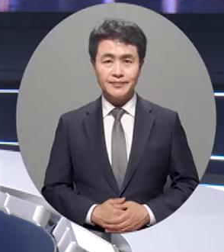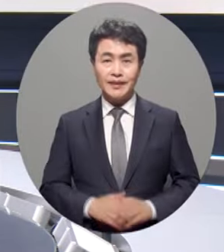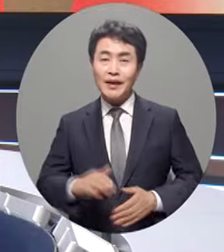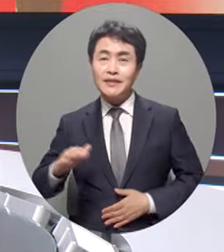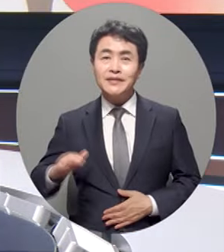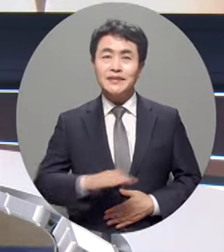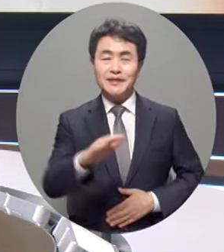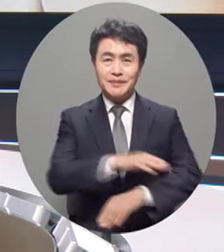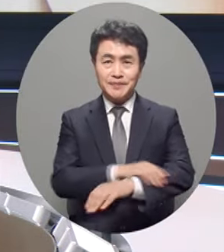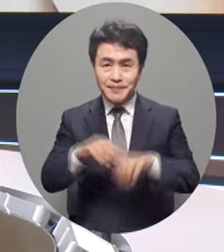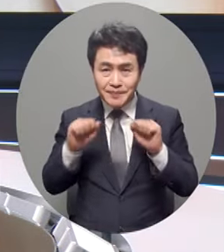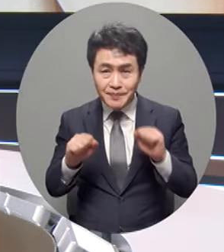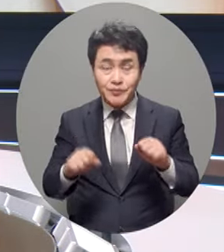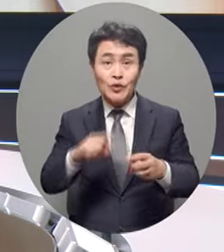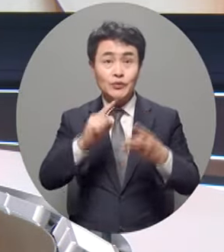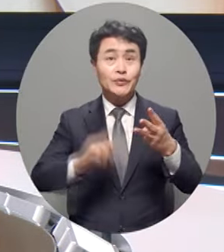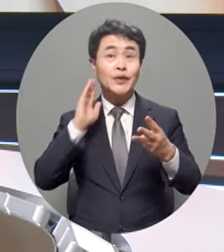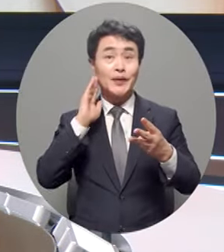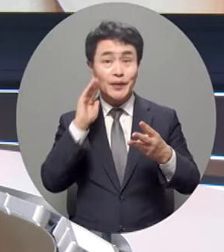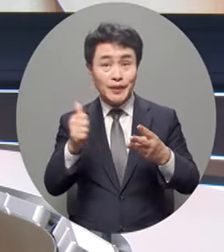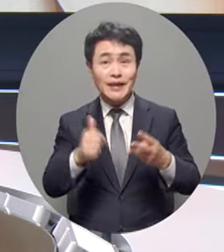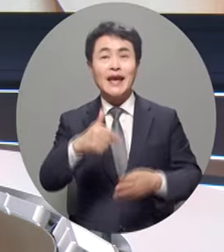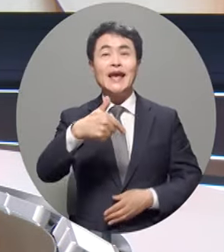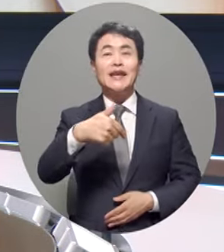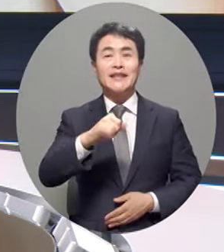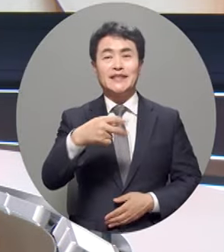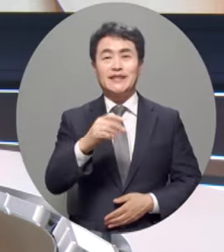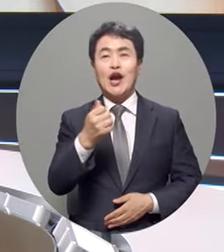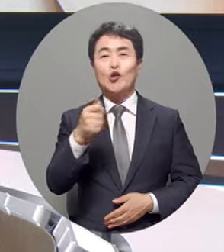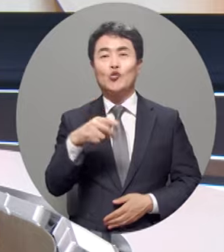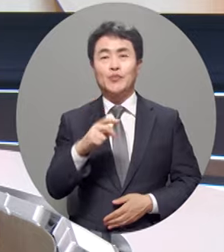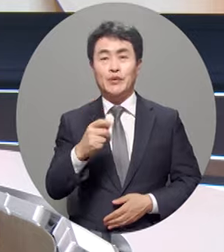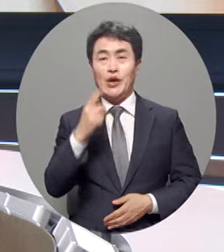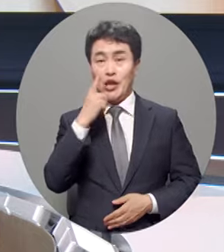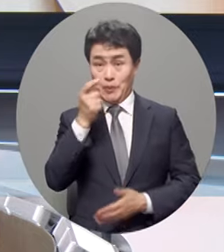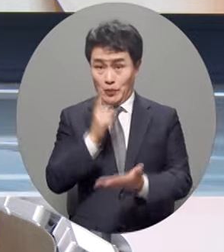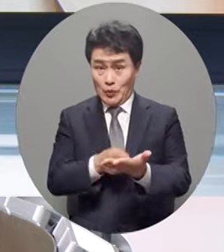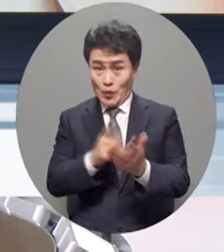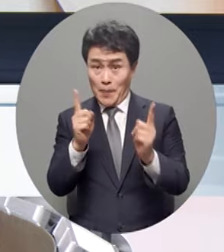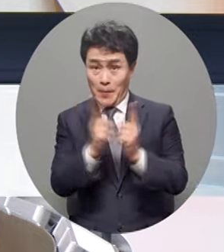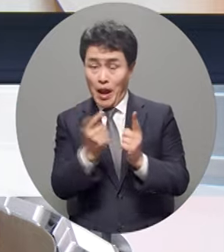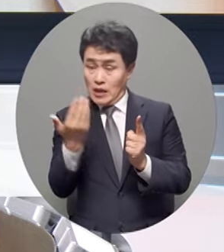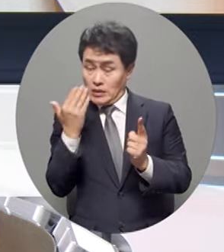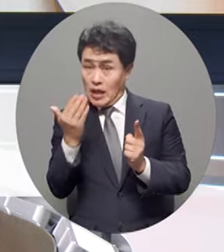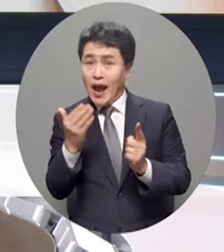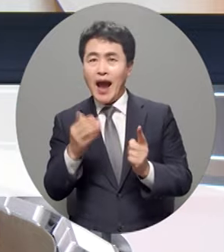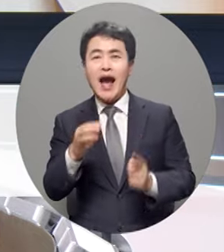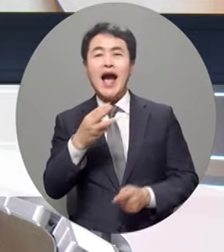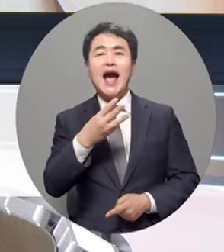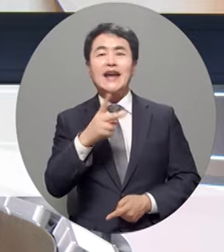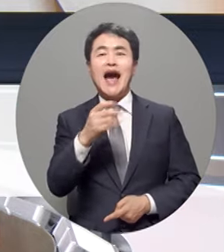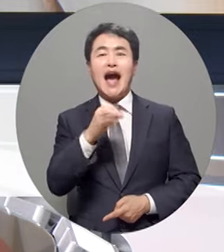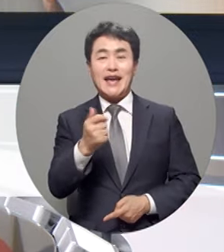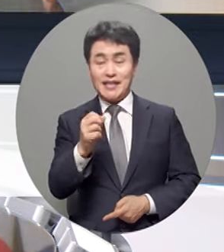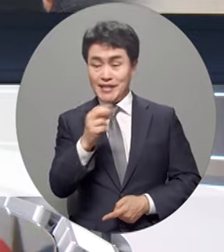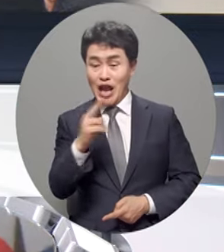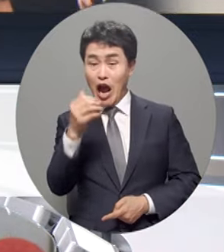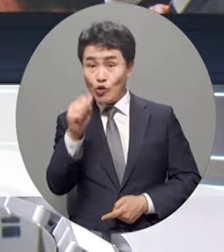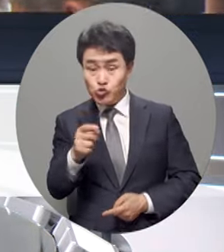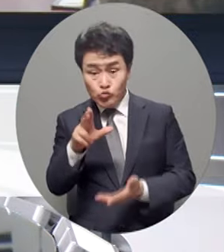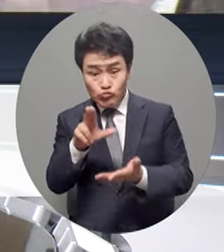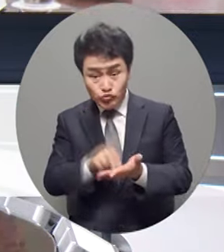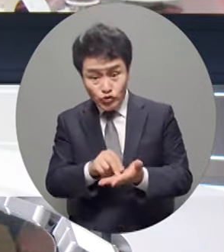여러분 안녕하십니까 윤성열 대통령이 기시다 후미오 일본 총리와 만나 최근 물 거진 이른바 라인 야후 사태를 화제에